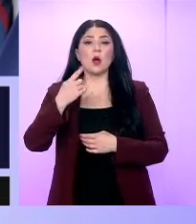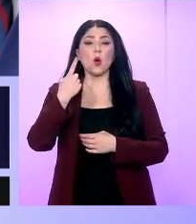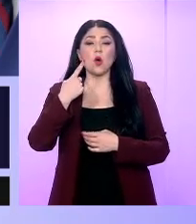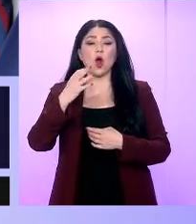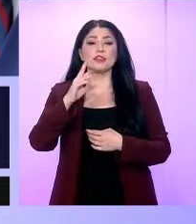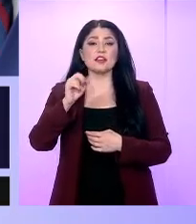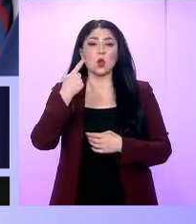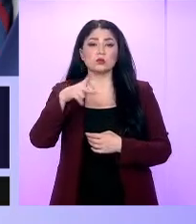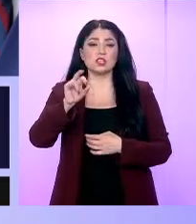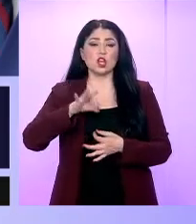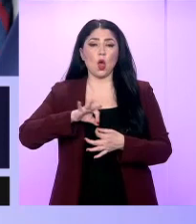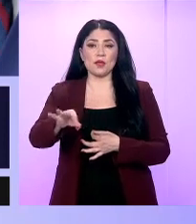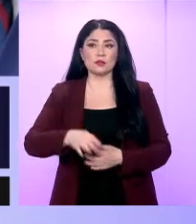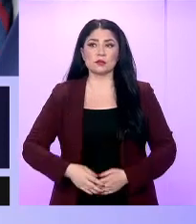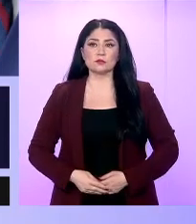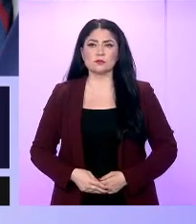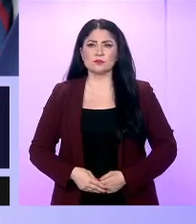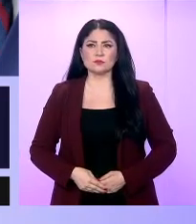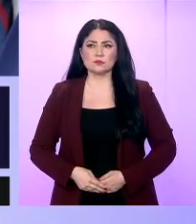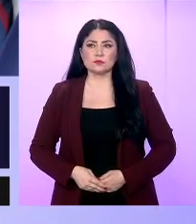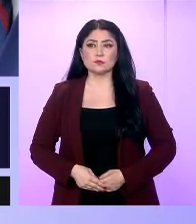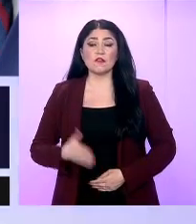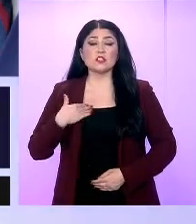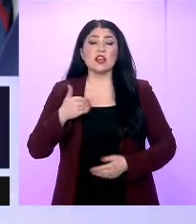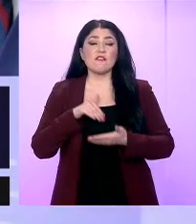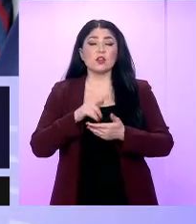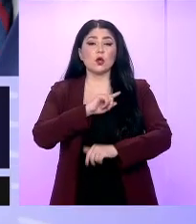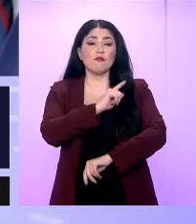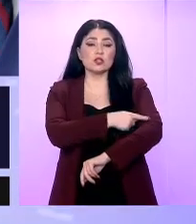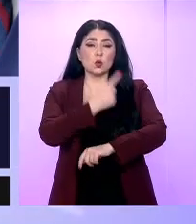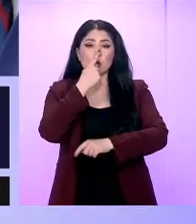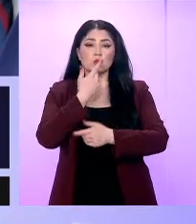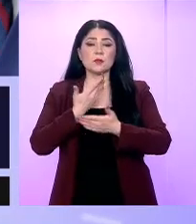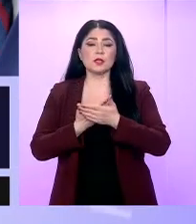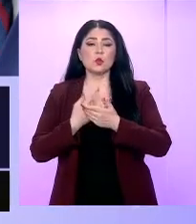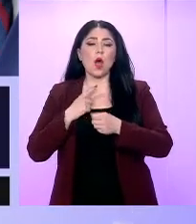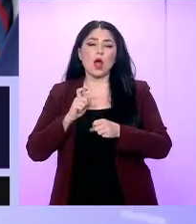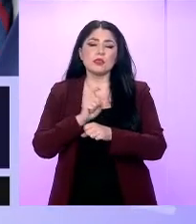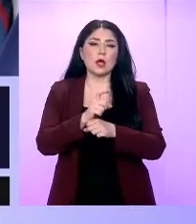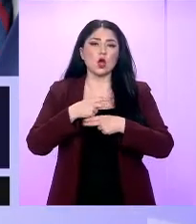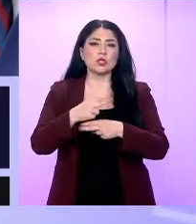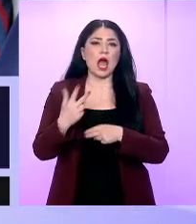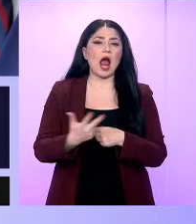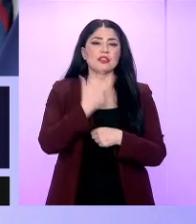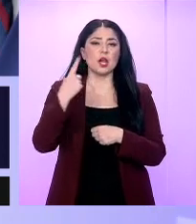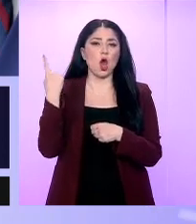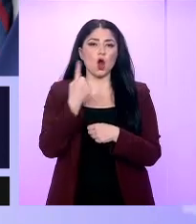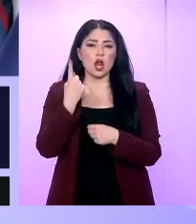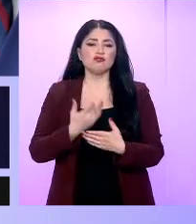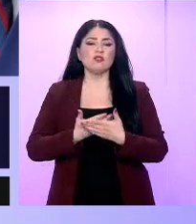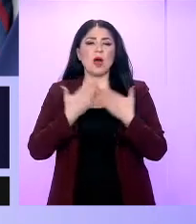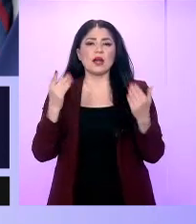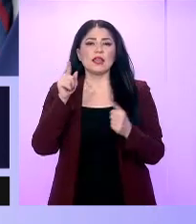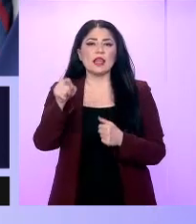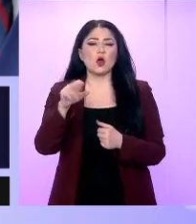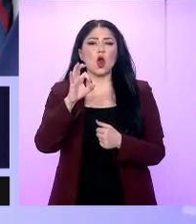folosit drept cap de pod de către forțele ruse din Crimea pentru a avansa către al treilea oraș ca dimensiunea ucrainenilor, Odessa. O bună parte din